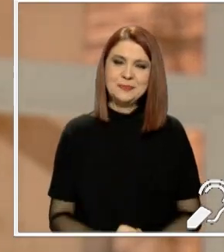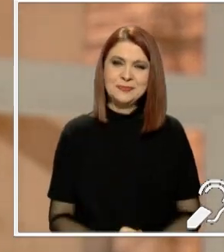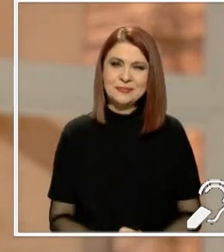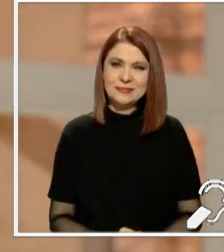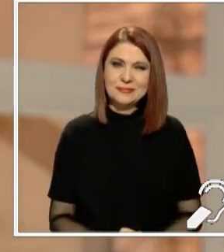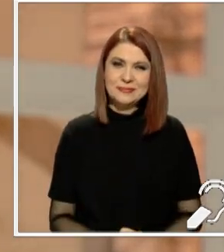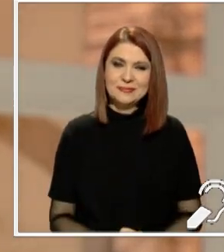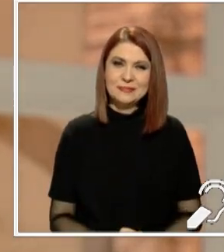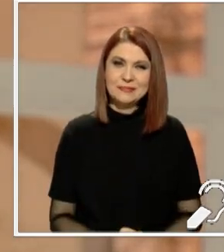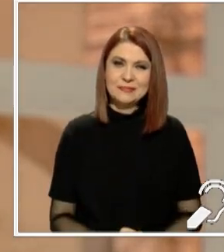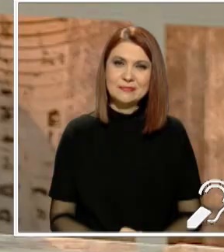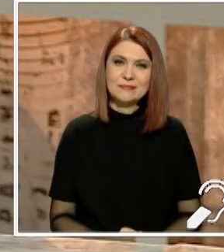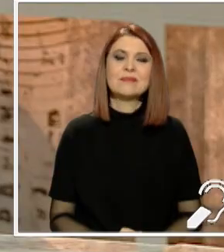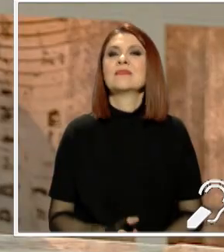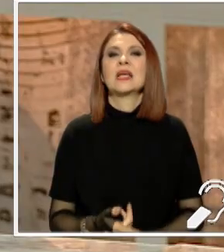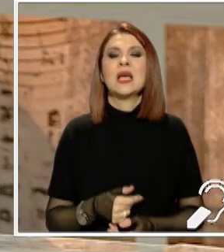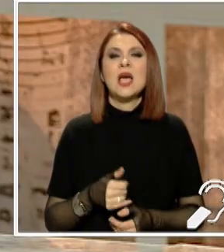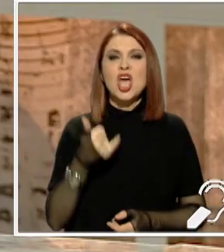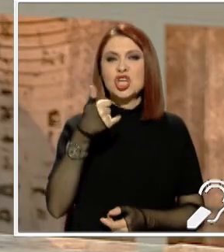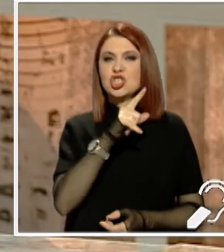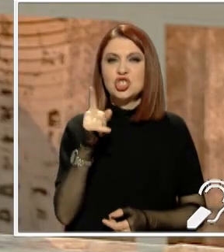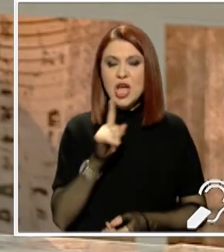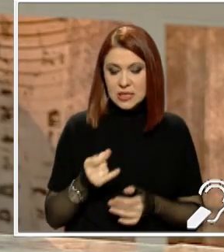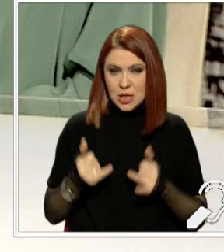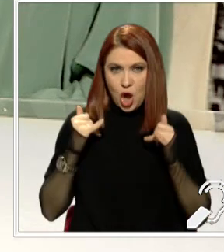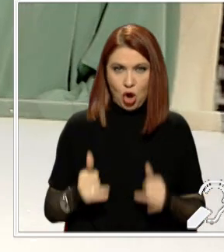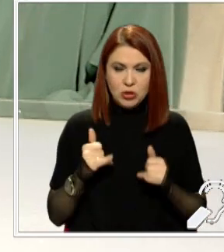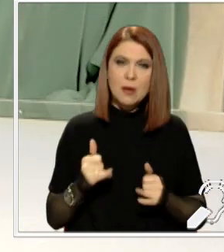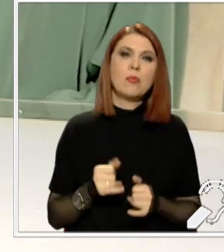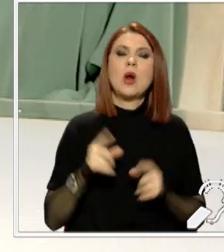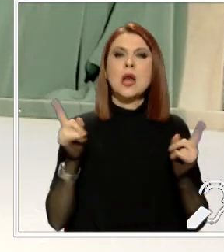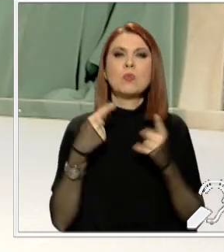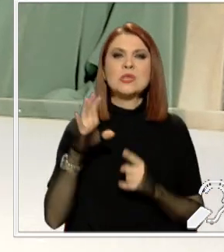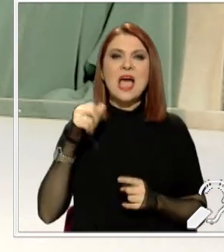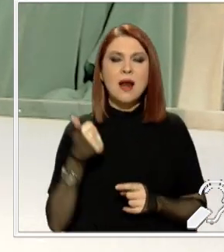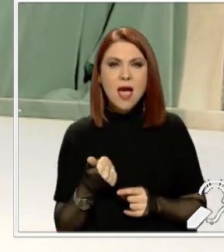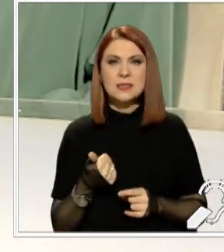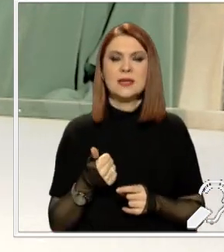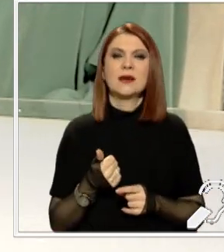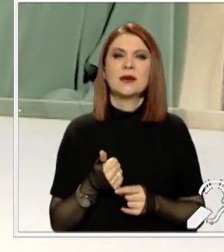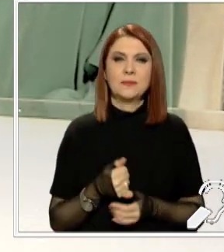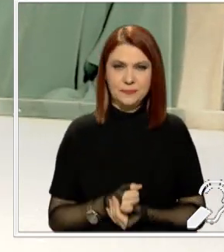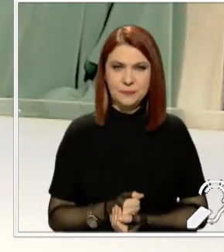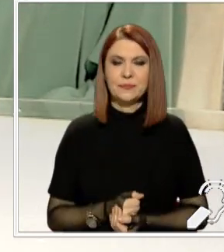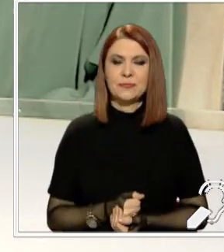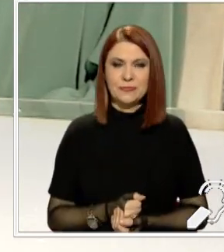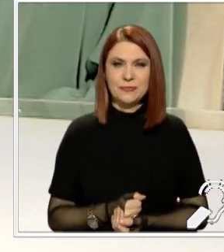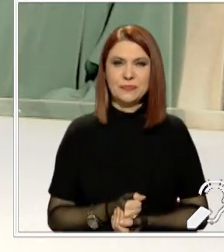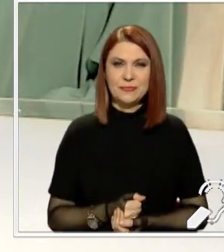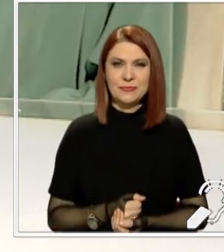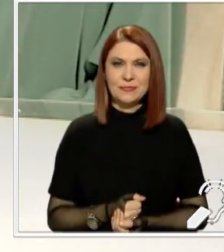specială. Contemporary jazz, have some classical music episodes. Jazz contemporan și